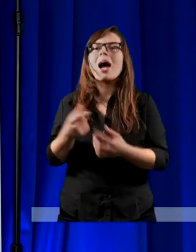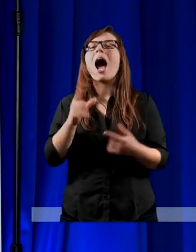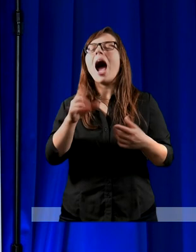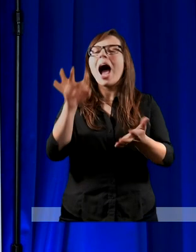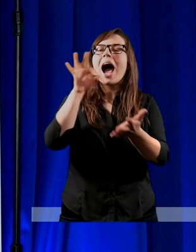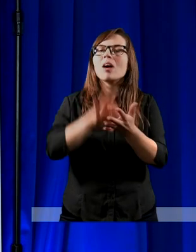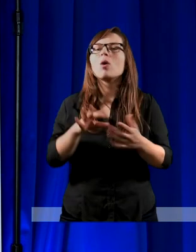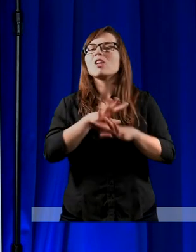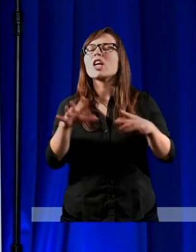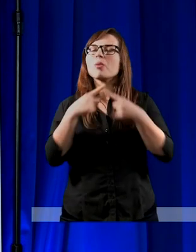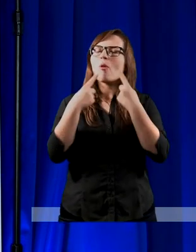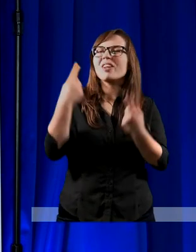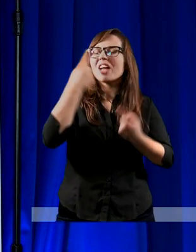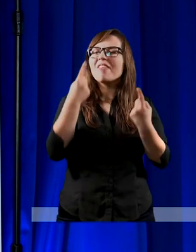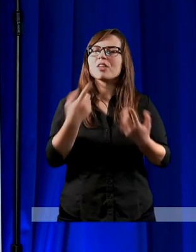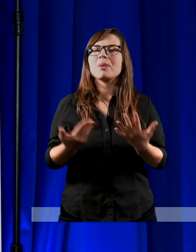I akurat, szczerze powiedziawszy,